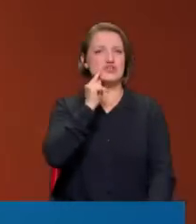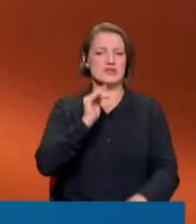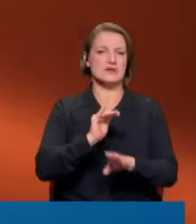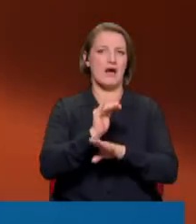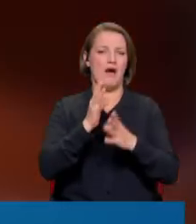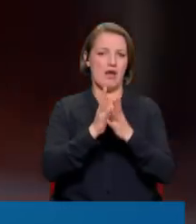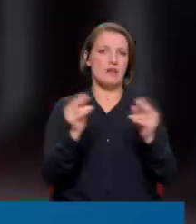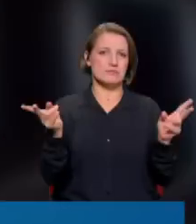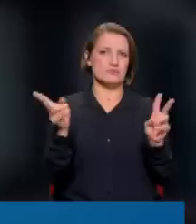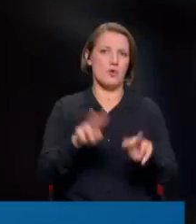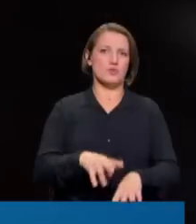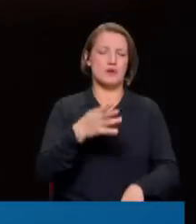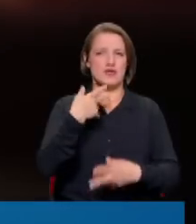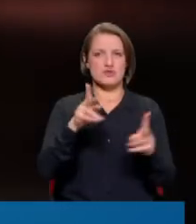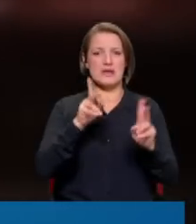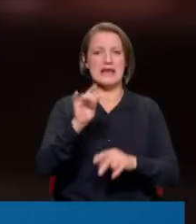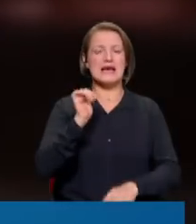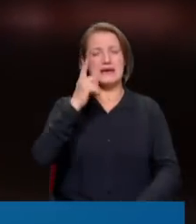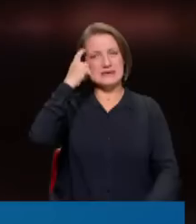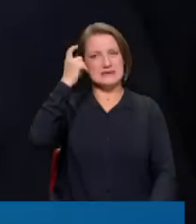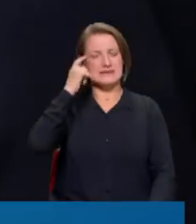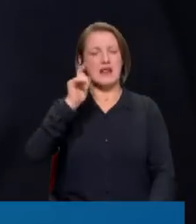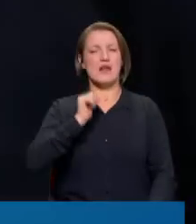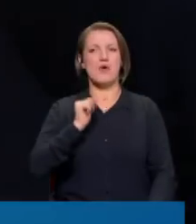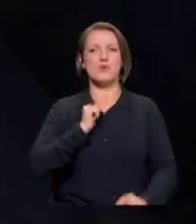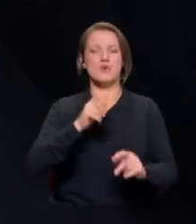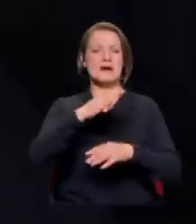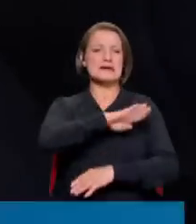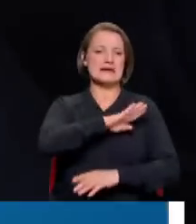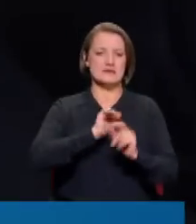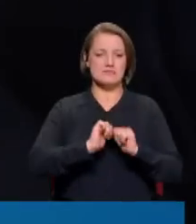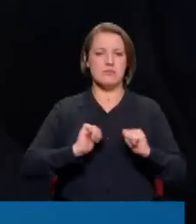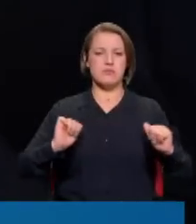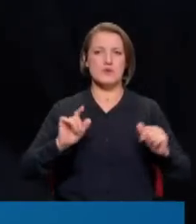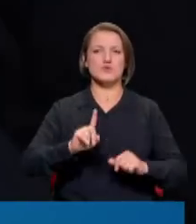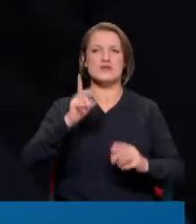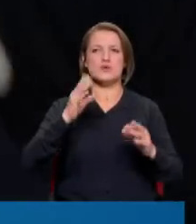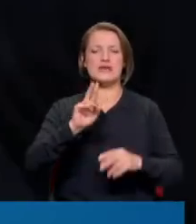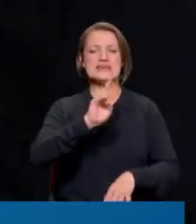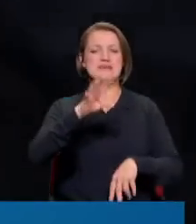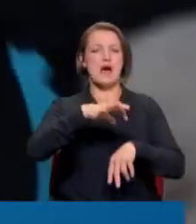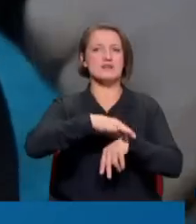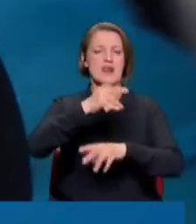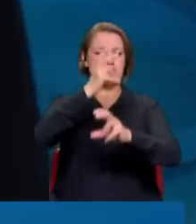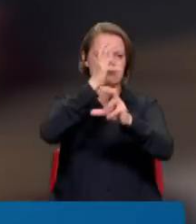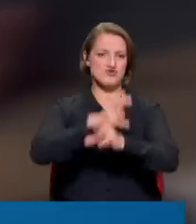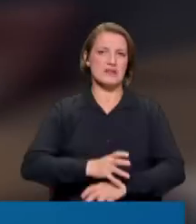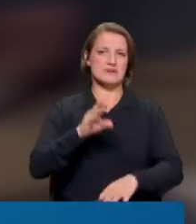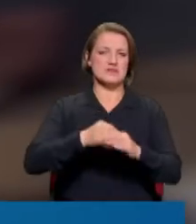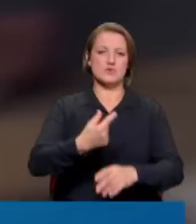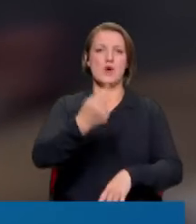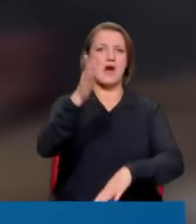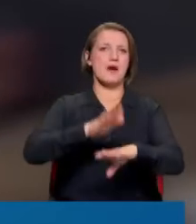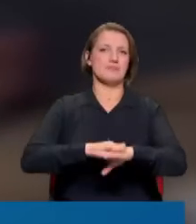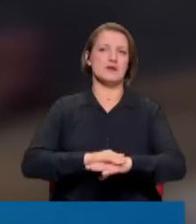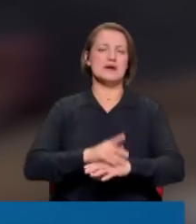yaşamını yitirdiğini açıkladı İsrail ordusu abluk altındaki gaze şeridinin kuzeyinde yer alan hastanenin boşaltılması için uyarı